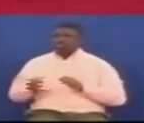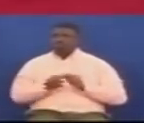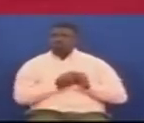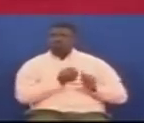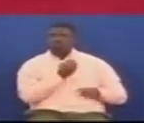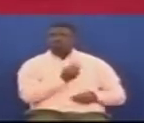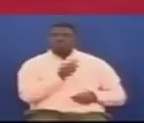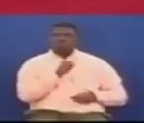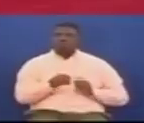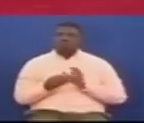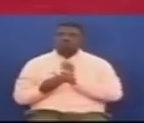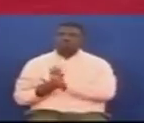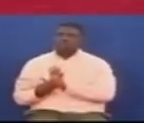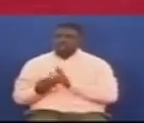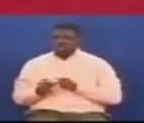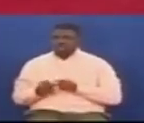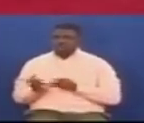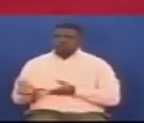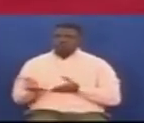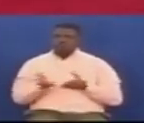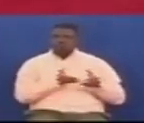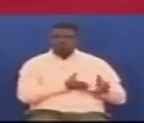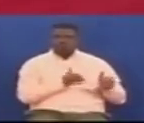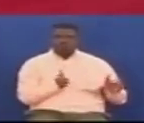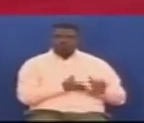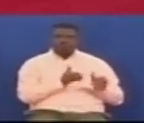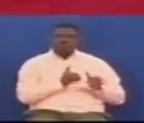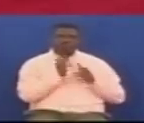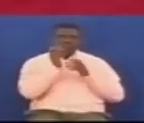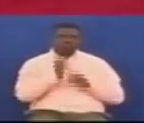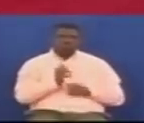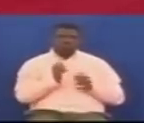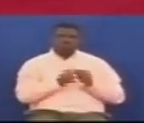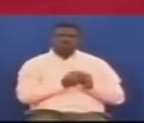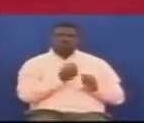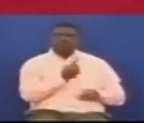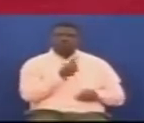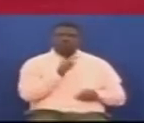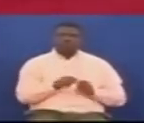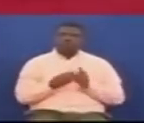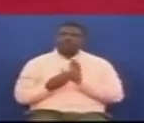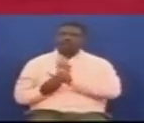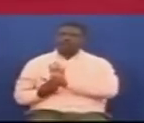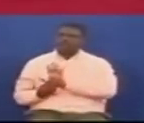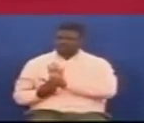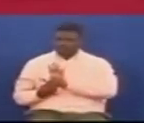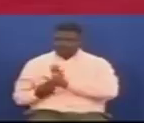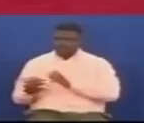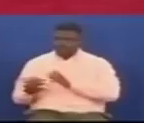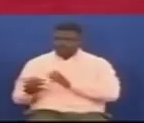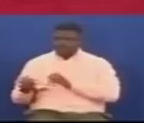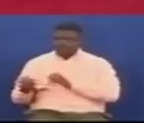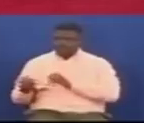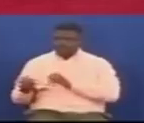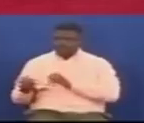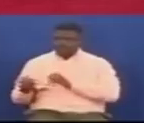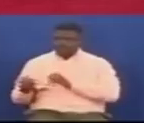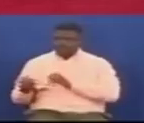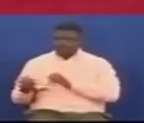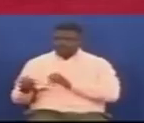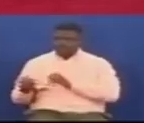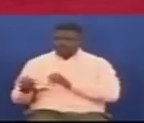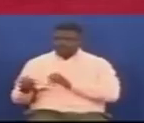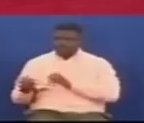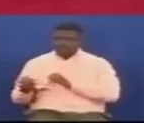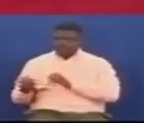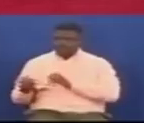12.9%, uchukuzi na uhifadhi wa mizigo 11.8%, shughuli za kitaaluma, sayansi na